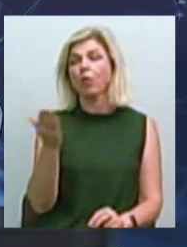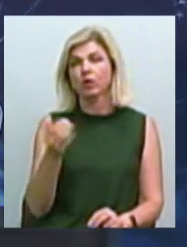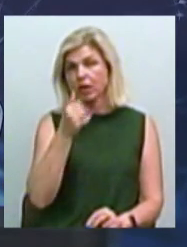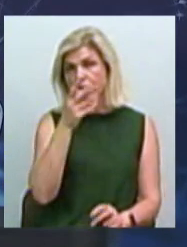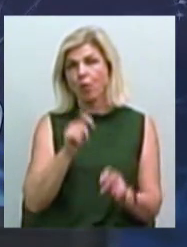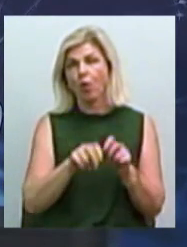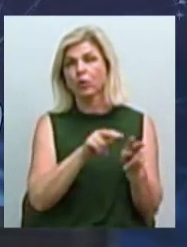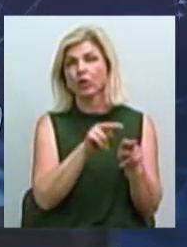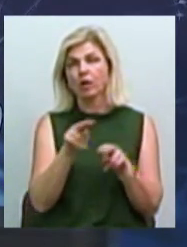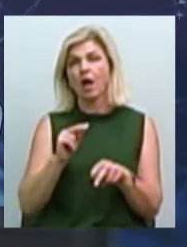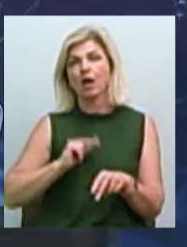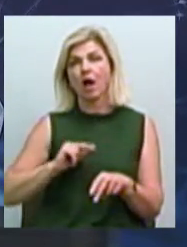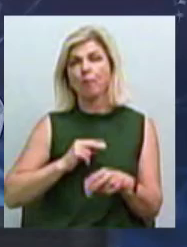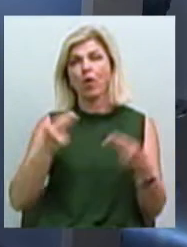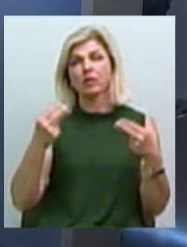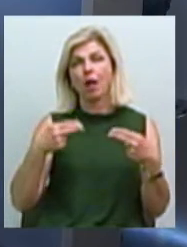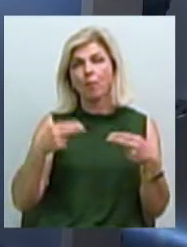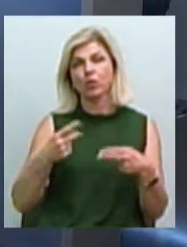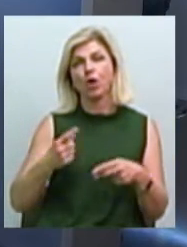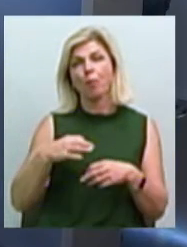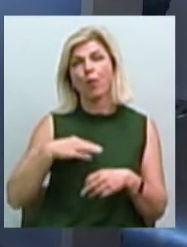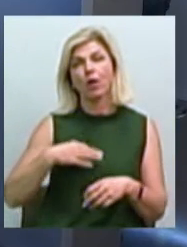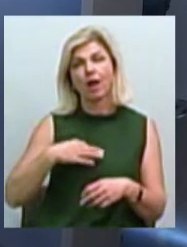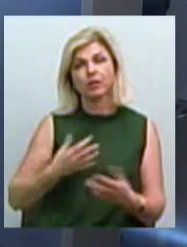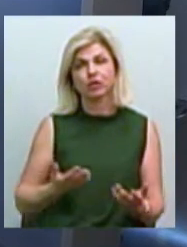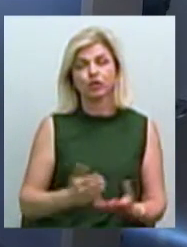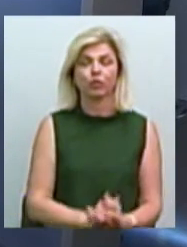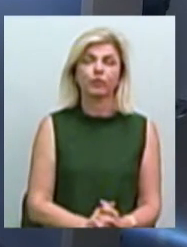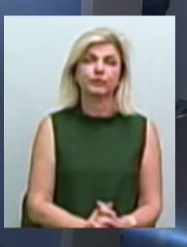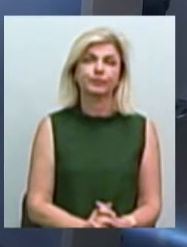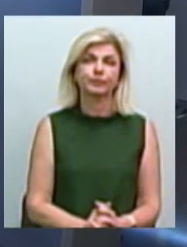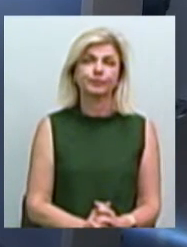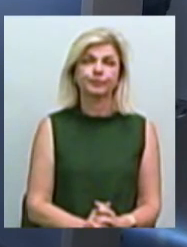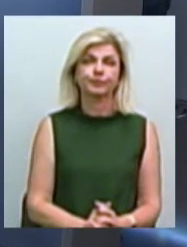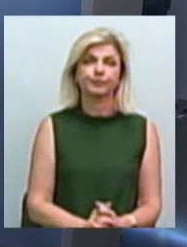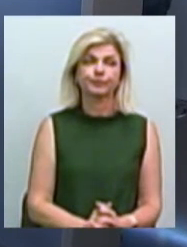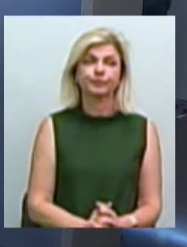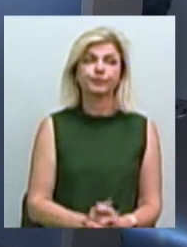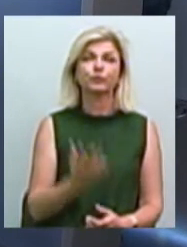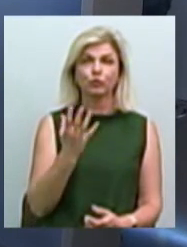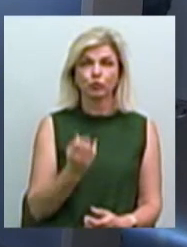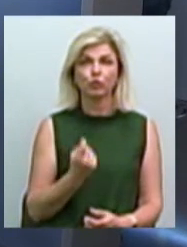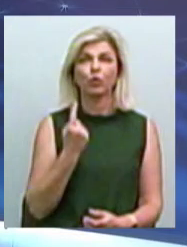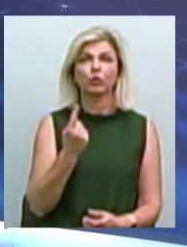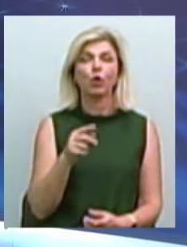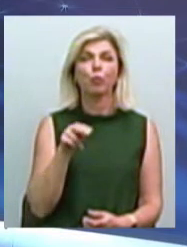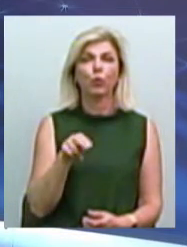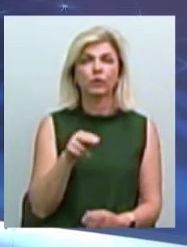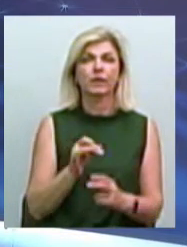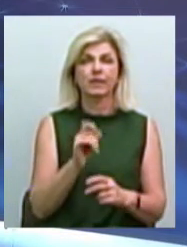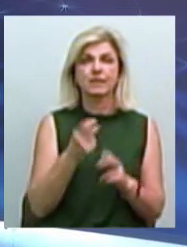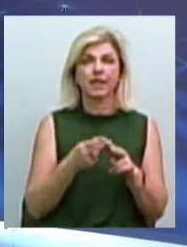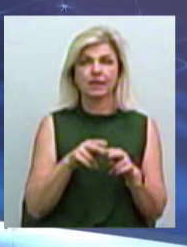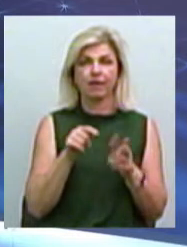пограничников. Ну просто не выстачает контролеров, которые контролируют контролеров. Наверное, да, вы правы. Ще один пункт із цього закону,